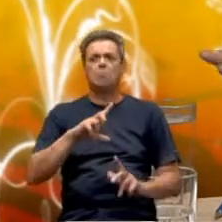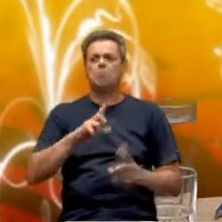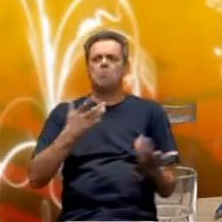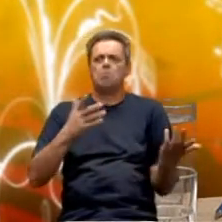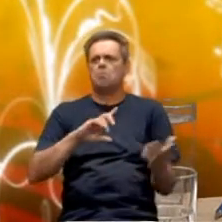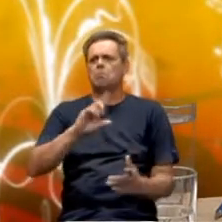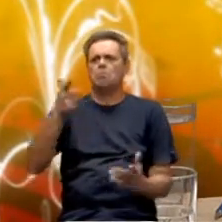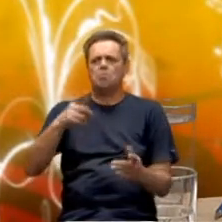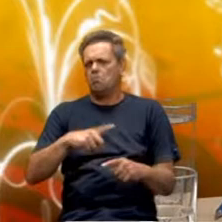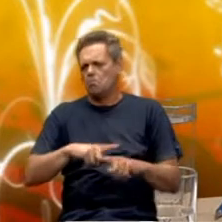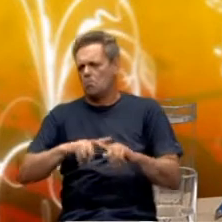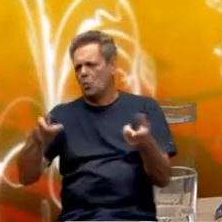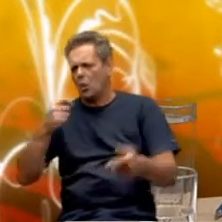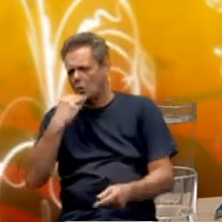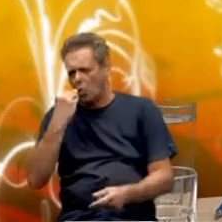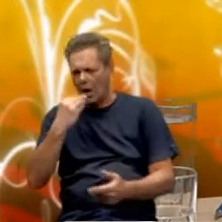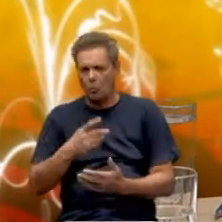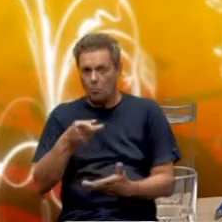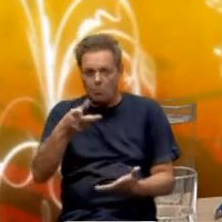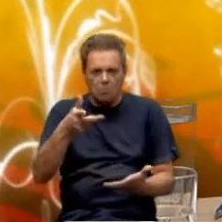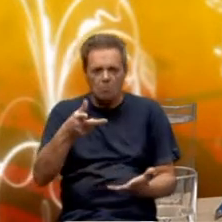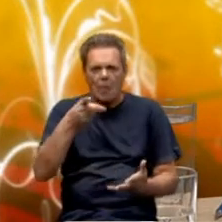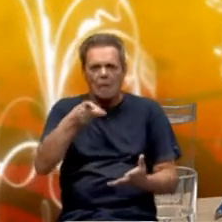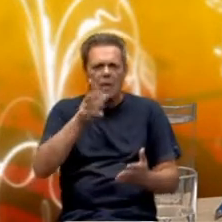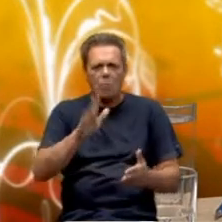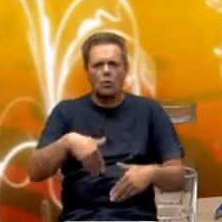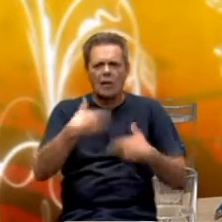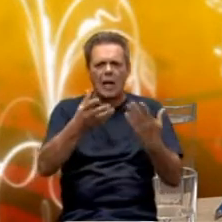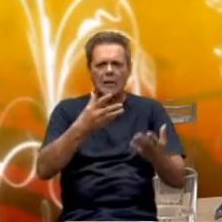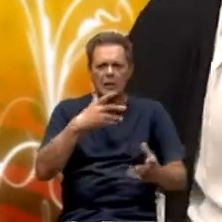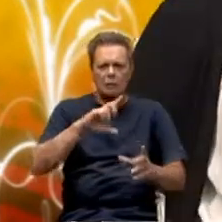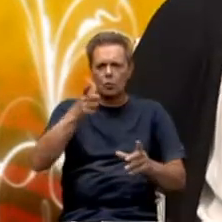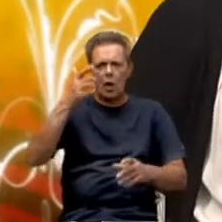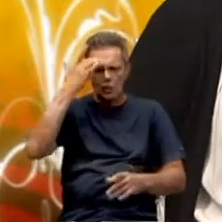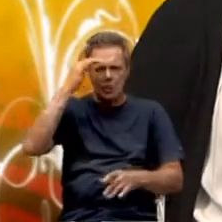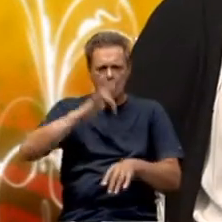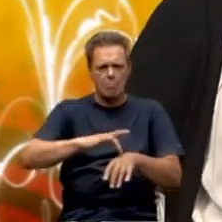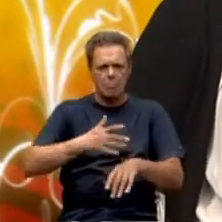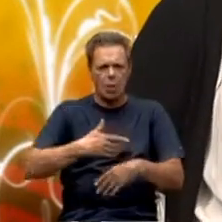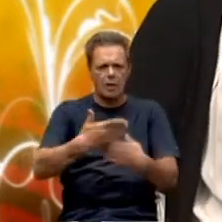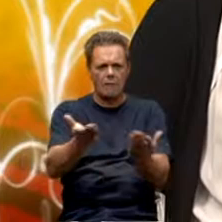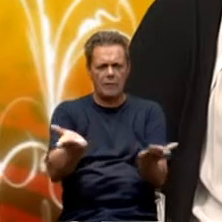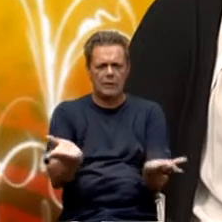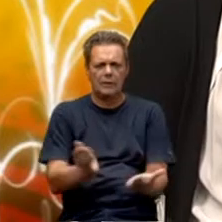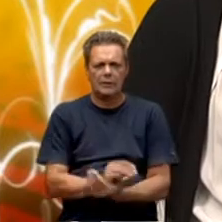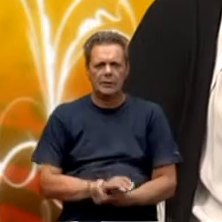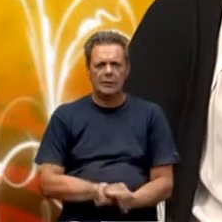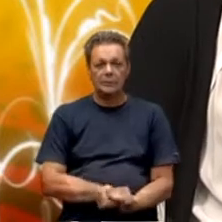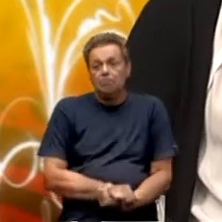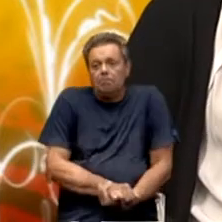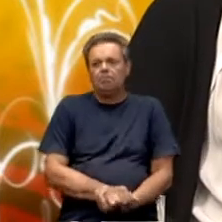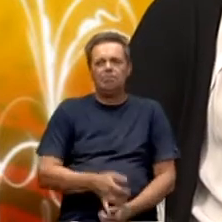Možda ih vi motivirate? Pa, moguće. Nikad se ne zna, nikad jel da? Nikad se ne zna,